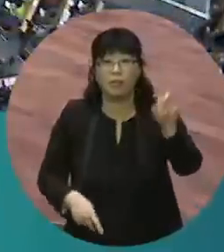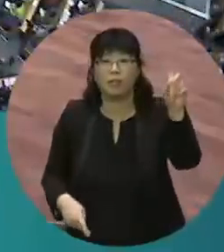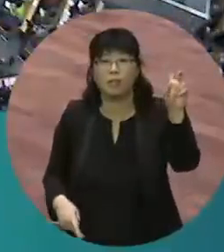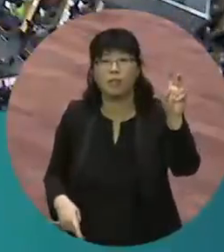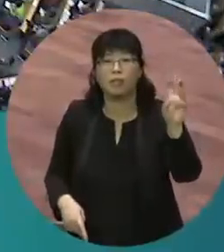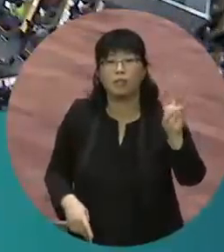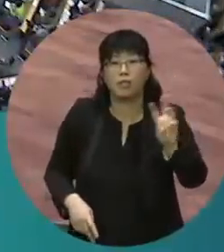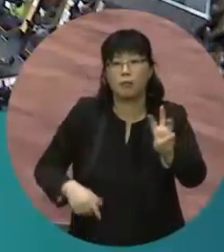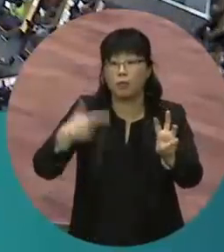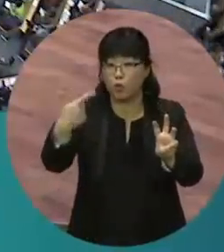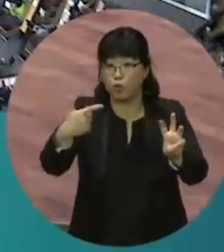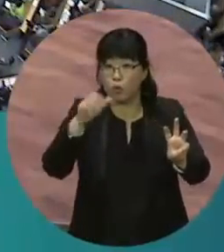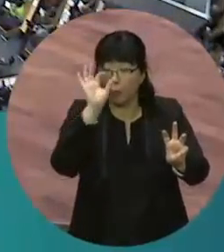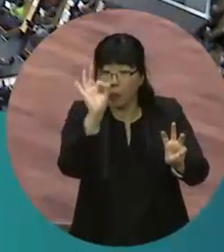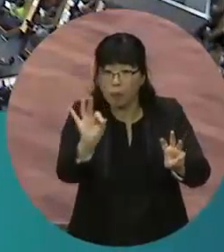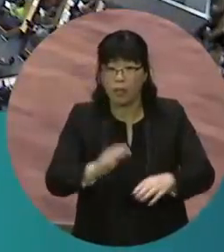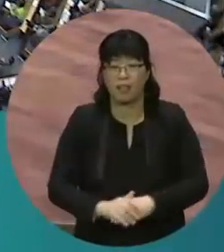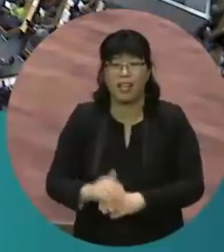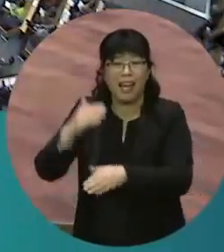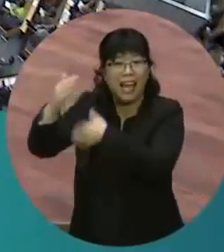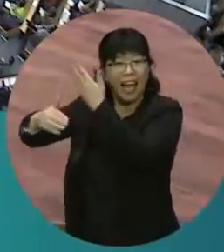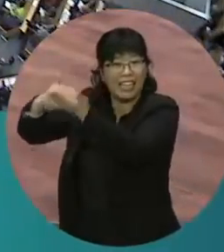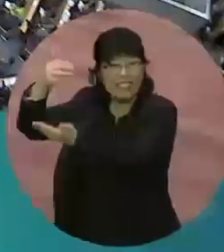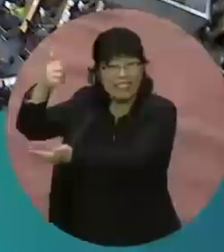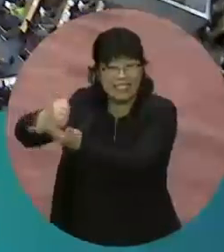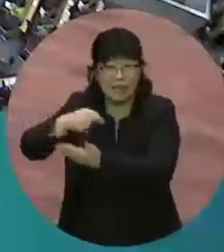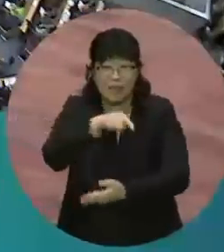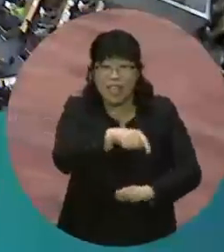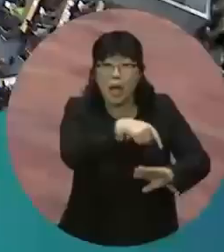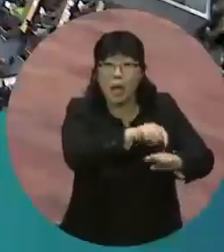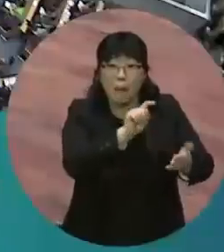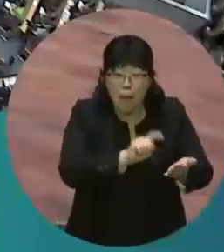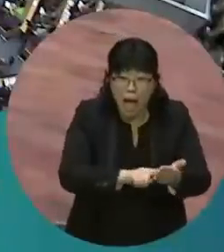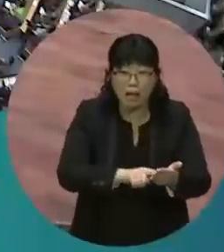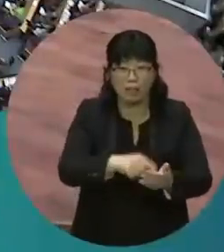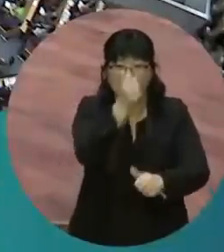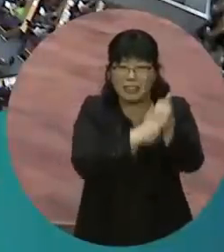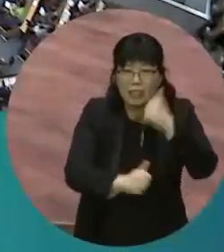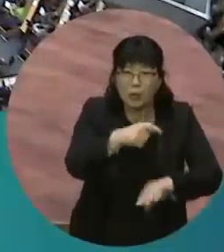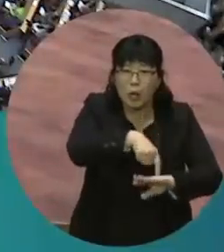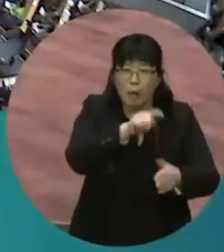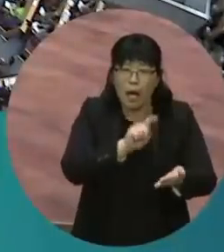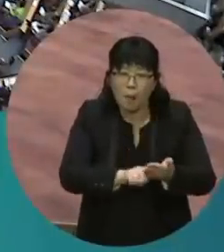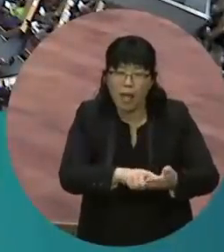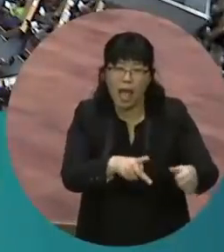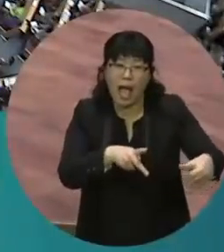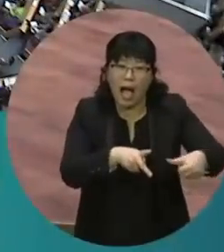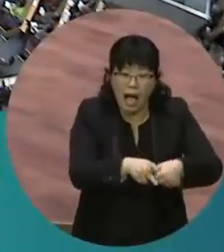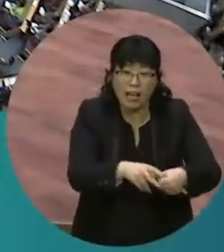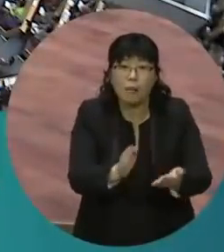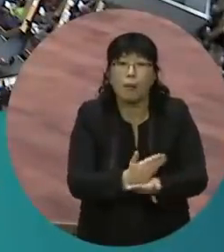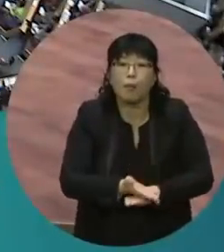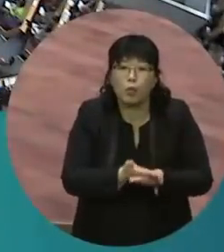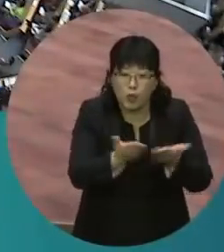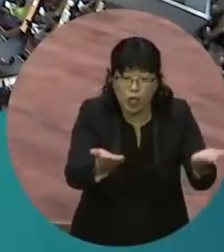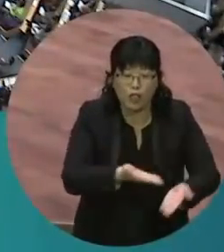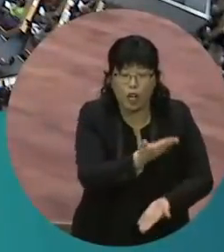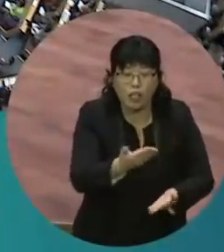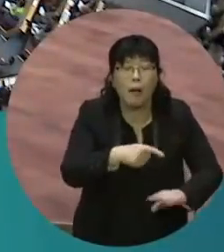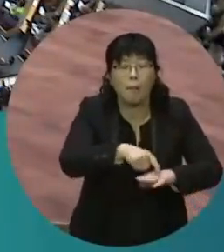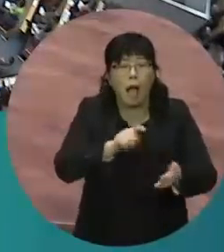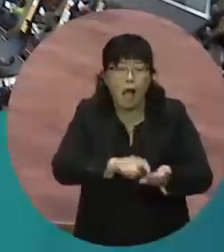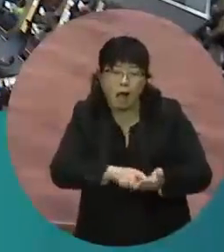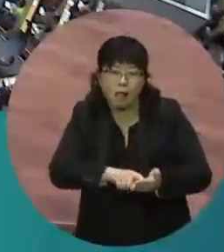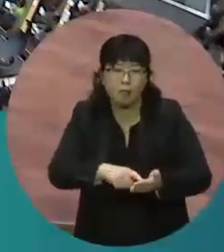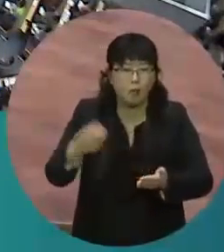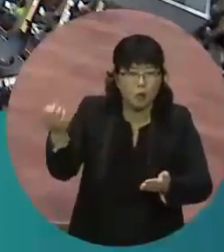너 마음과 너 자손의 마음에 할례를 베푸사 너로 마음을 다하며 뜻을 다하여 너